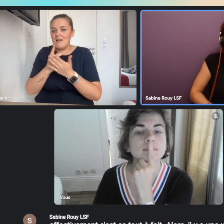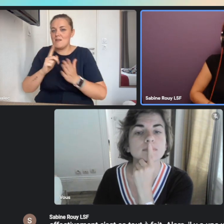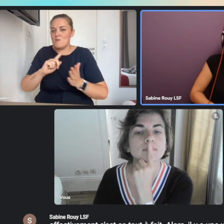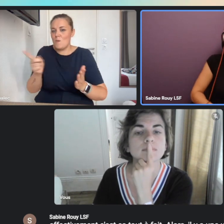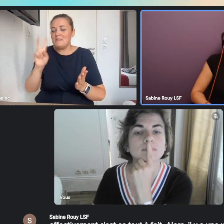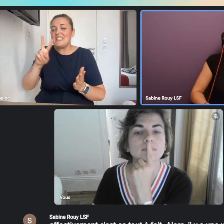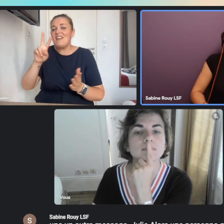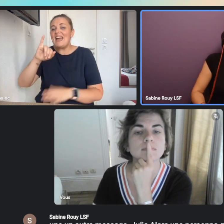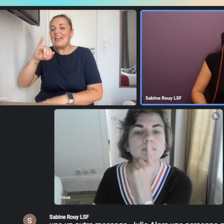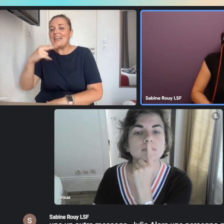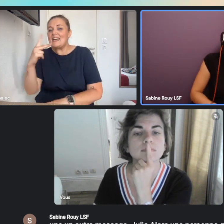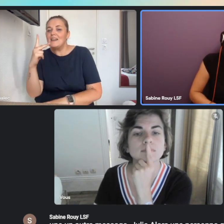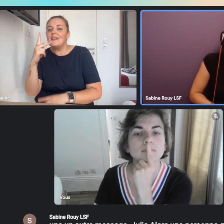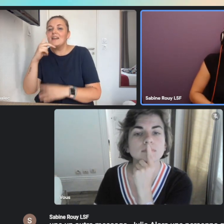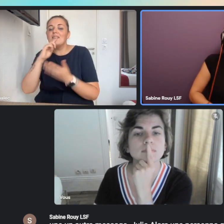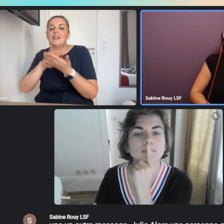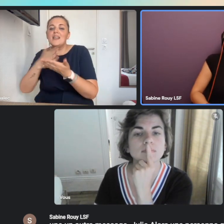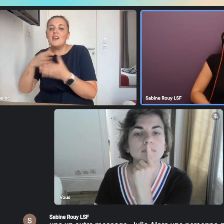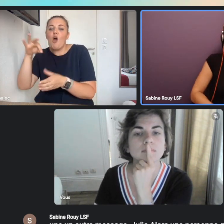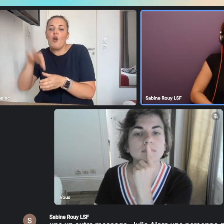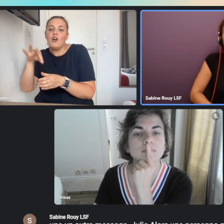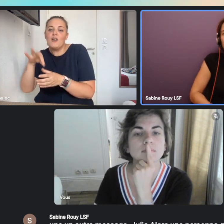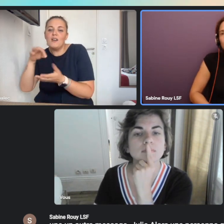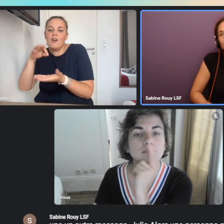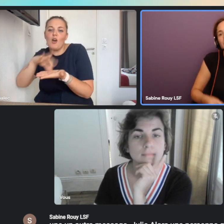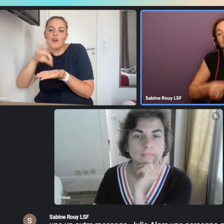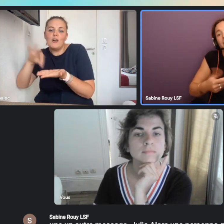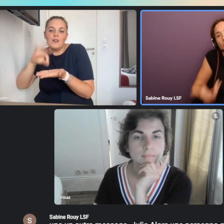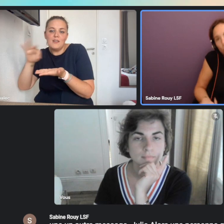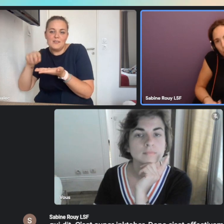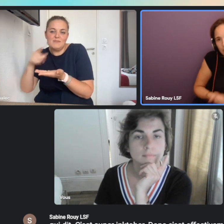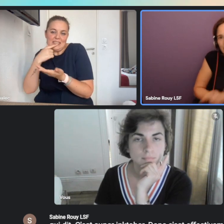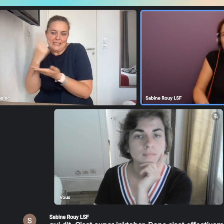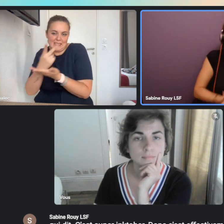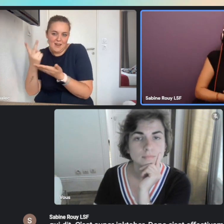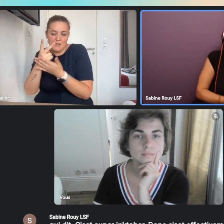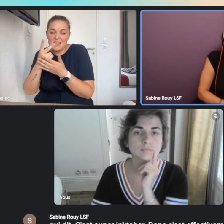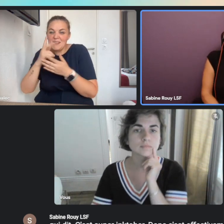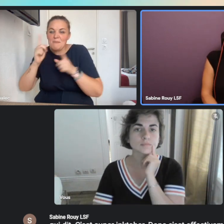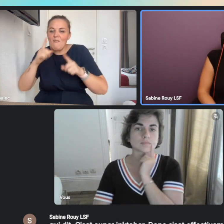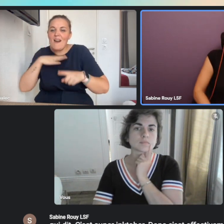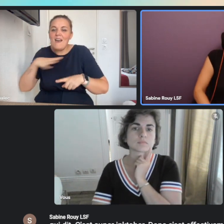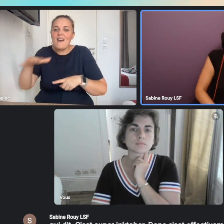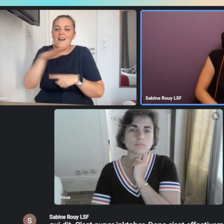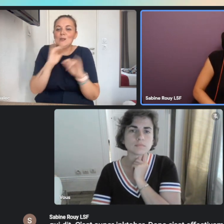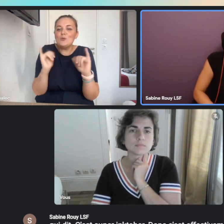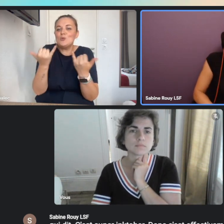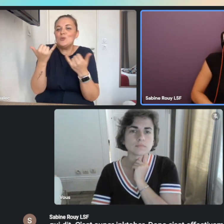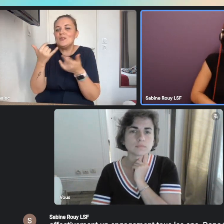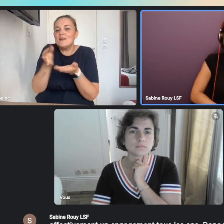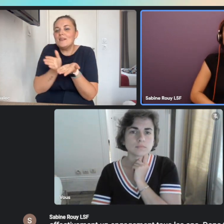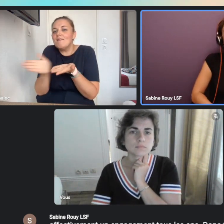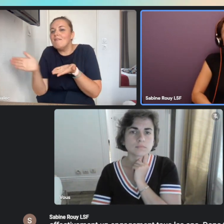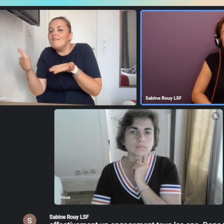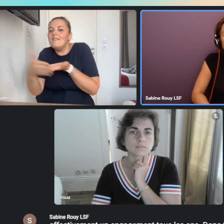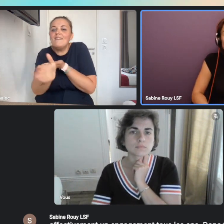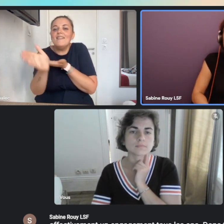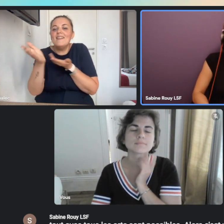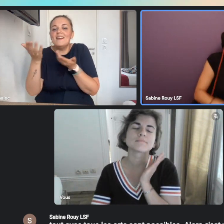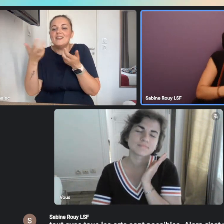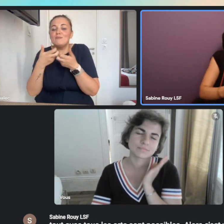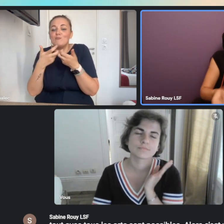pour information, il y a pas que le dessin. C'est vrai que ink en général, c'est encre, c'est traduit comme encre, donc c'est lié au dessin, mais il y a d'autres personnes qui